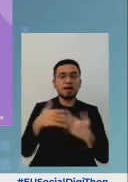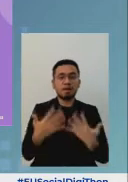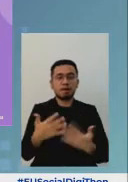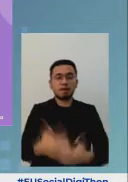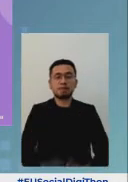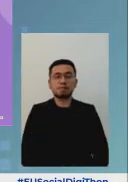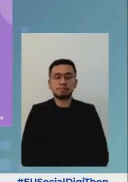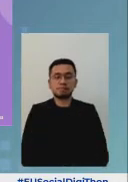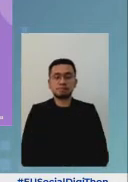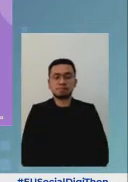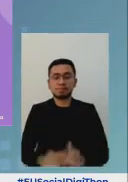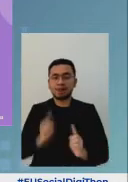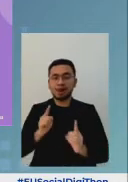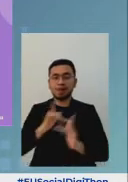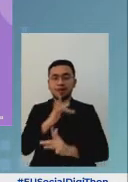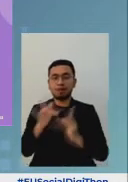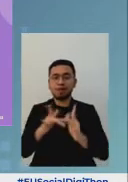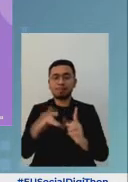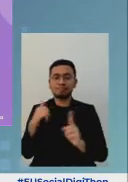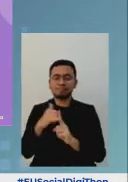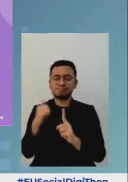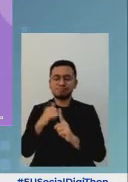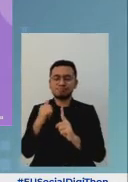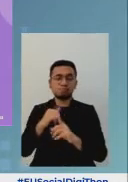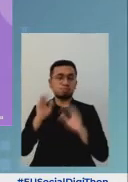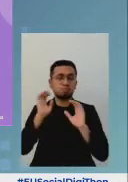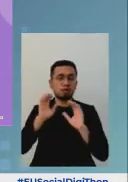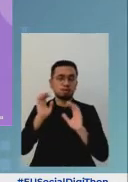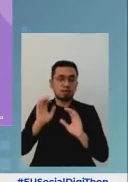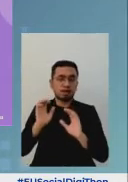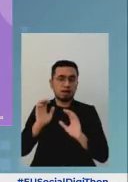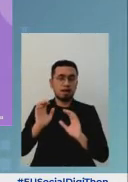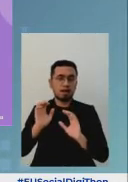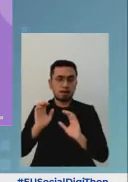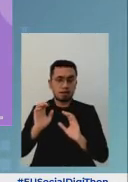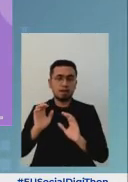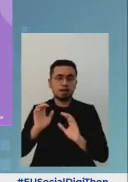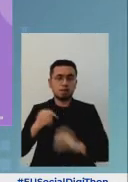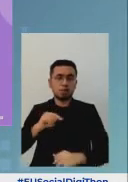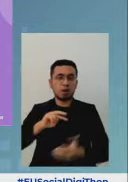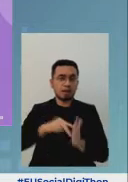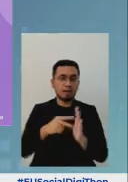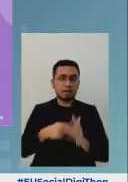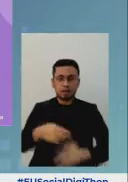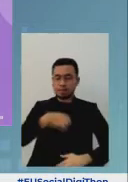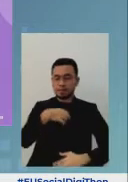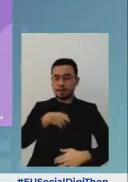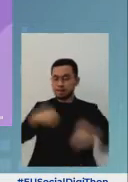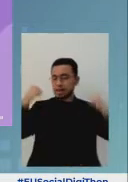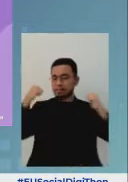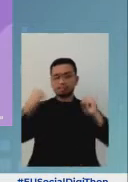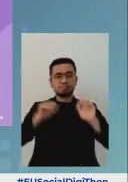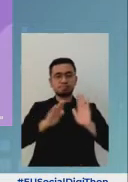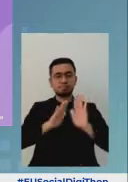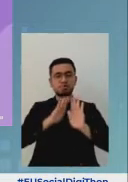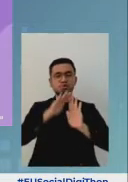semakin tinggi cyberbullying yang dialami, maka semakin rendah kesehatan mentalnya. Next. Tadi juga sudah disampaikan nih